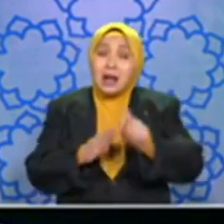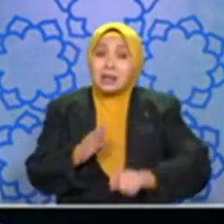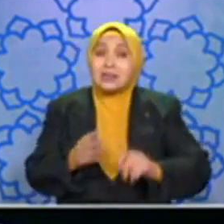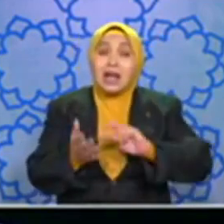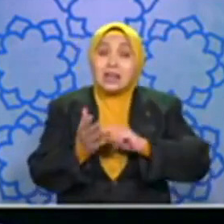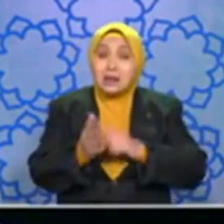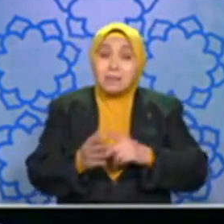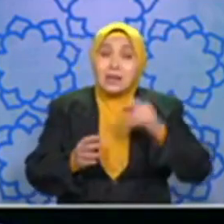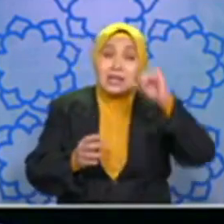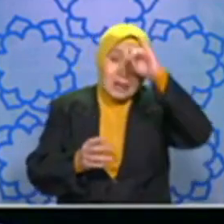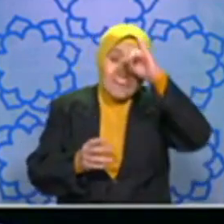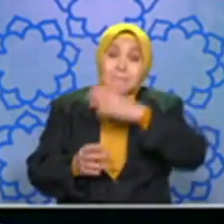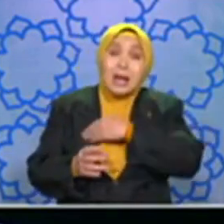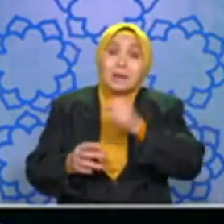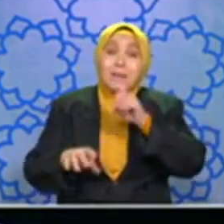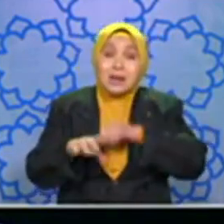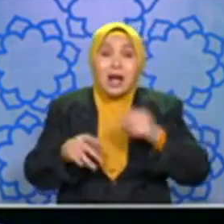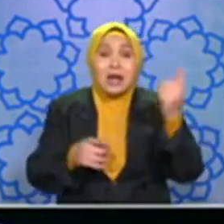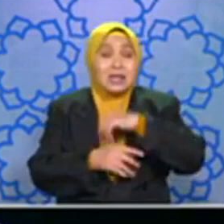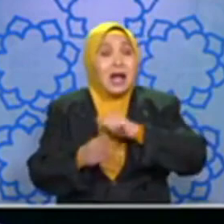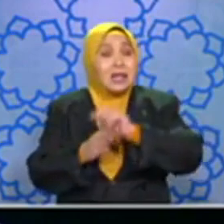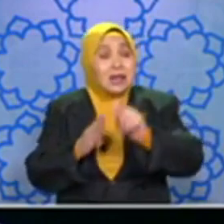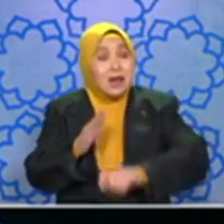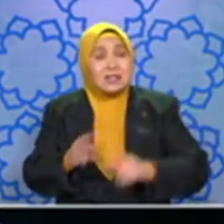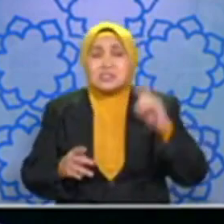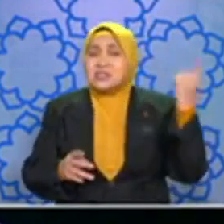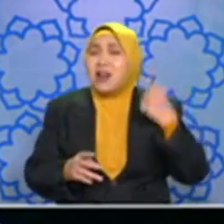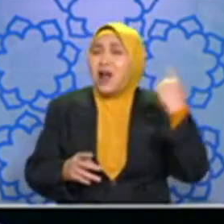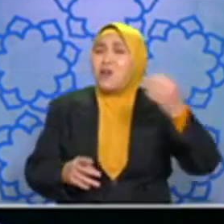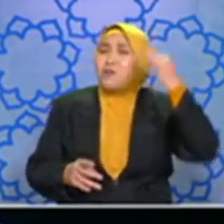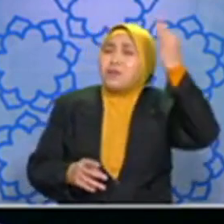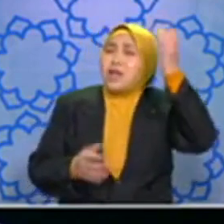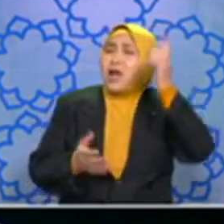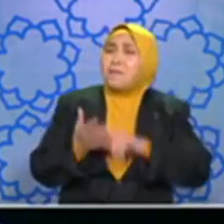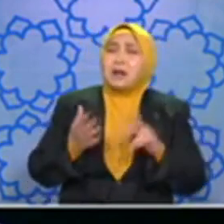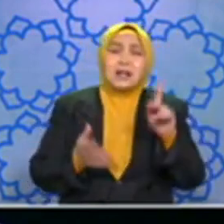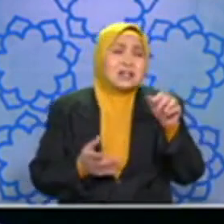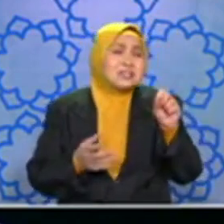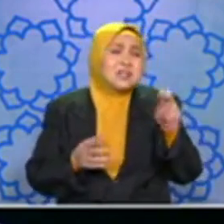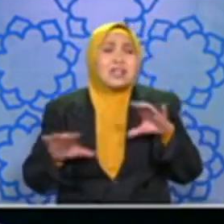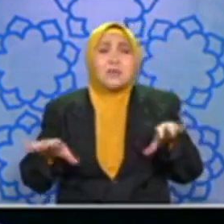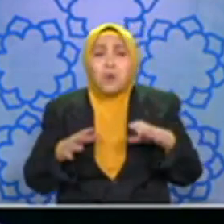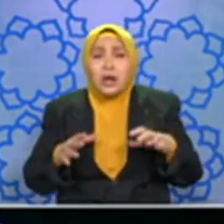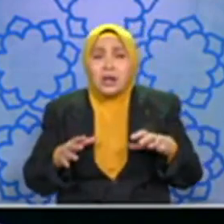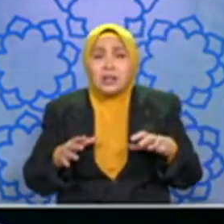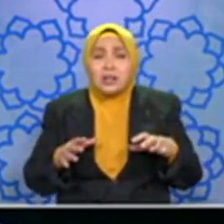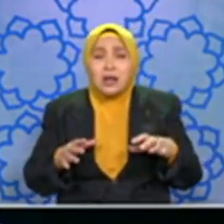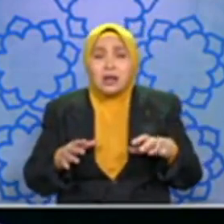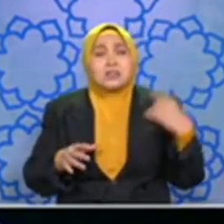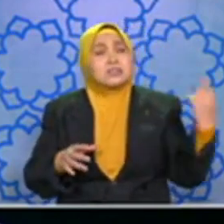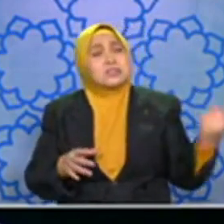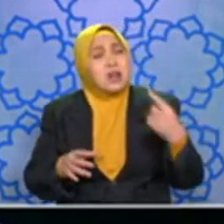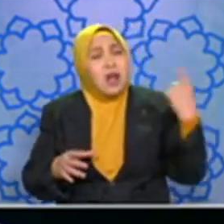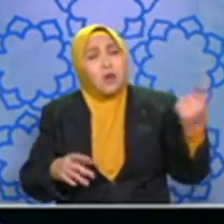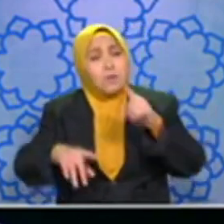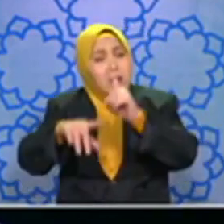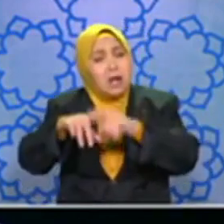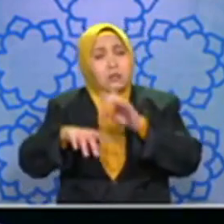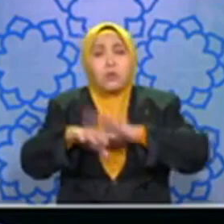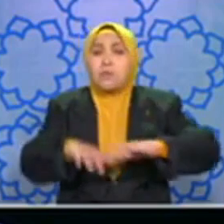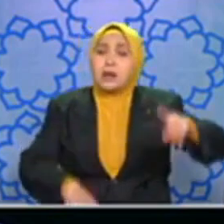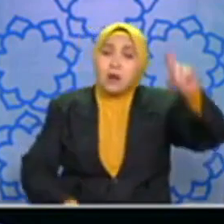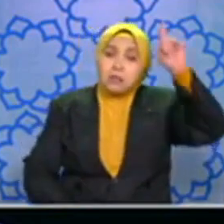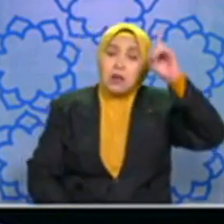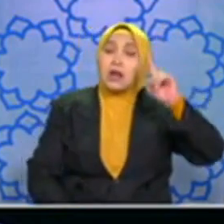pada hari akhirat? Dia selalu memikirkan apakah kesan apa yang dia buat. Ya, selalu bergantung pada Allah